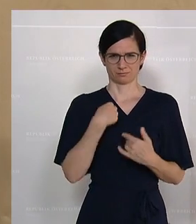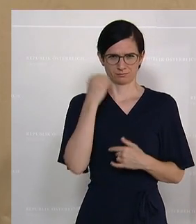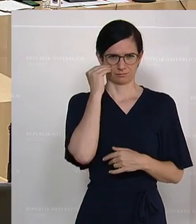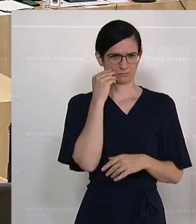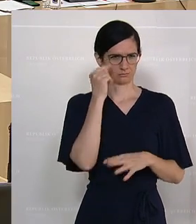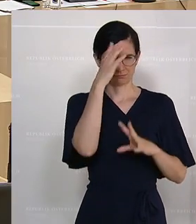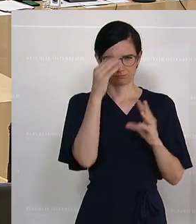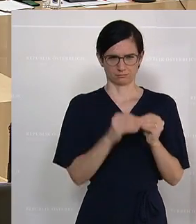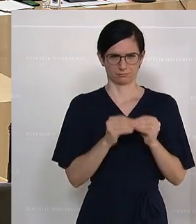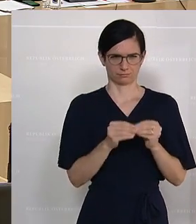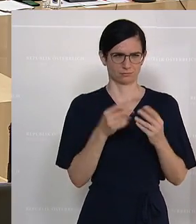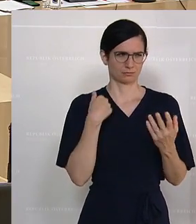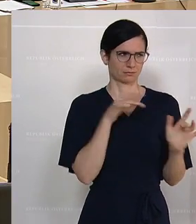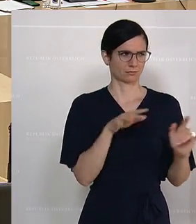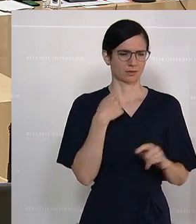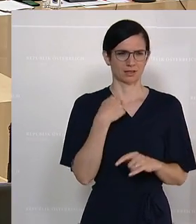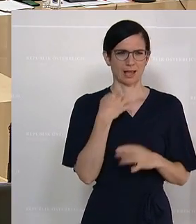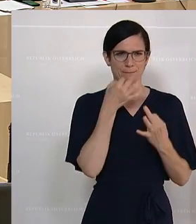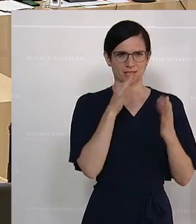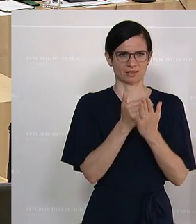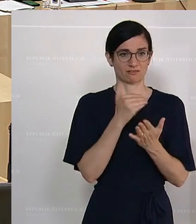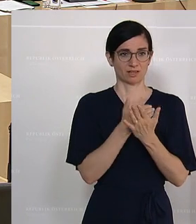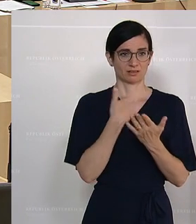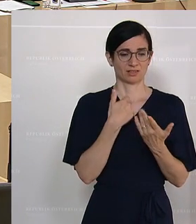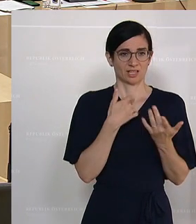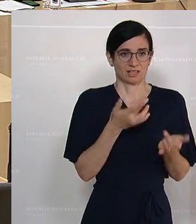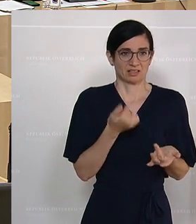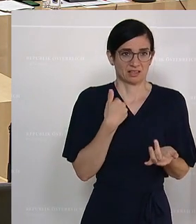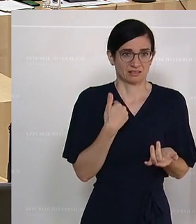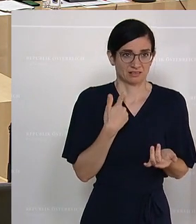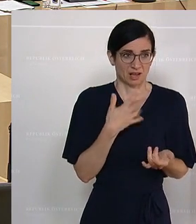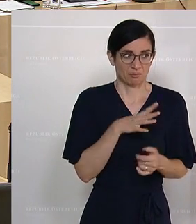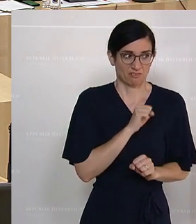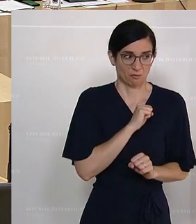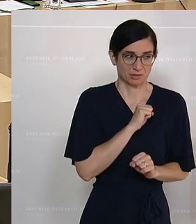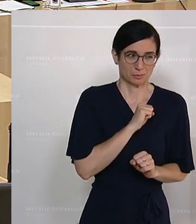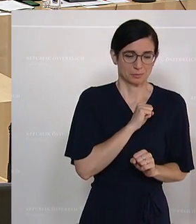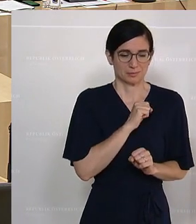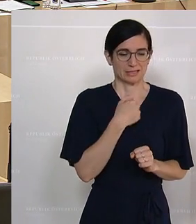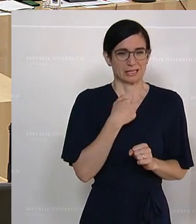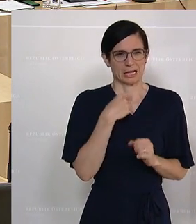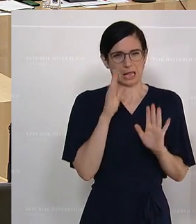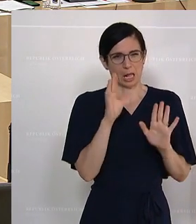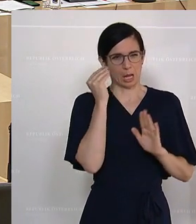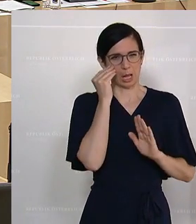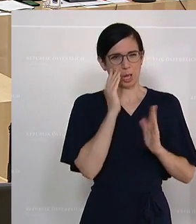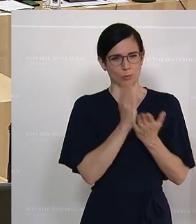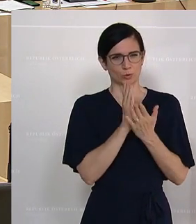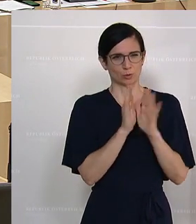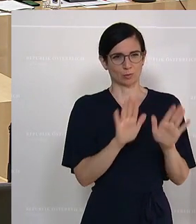man hier besser verdienender bevorzugt und zweitens lässt zeigt nicht sonderlich die glaubwürdigkeit zurück und jetzt herr finanzminister